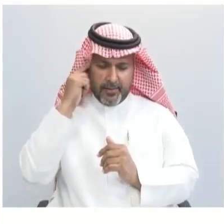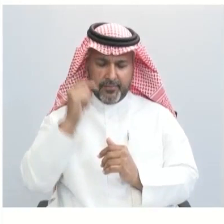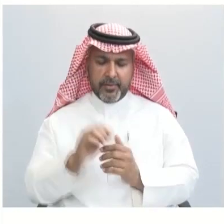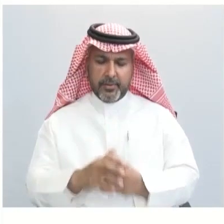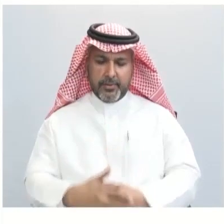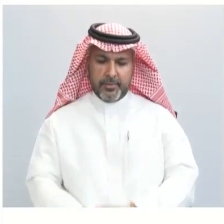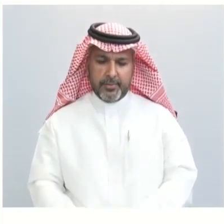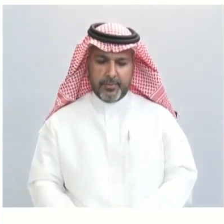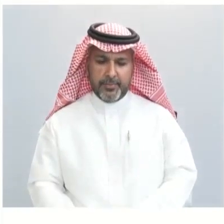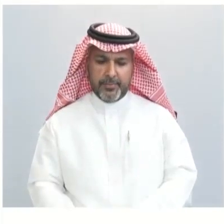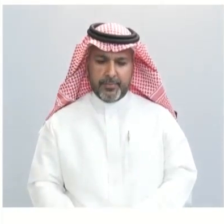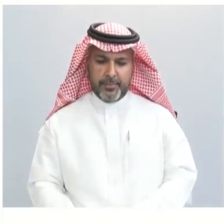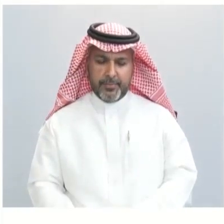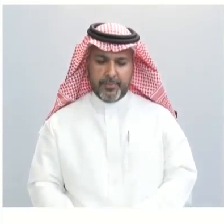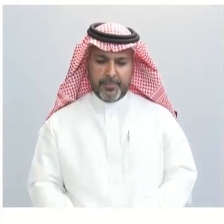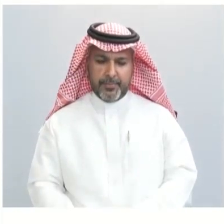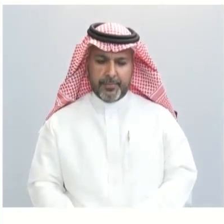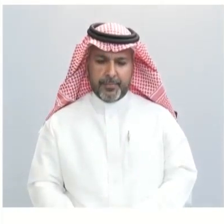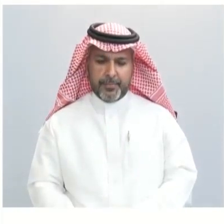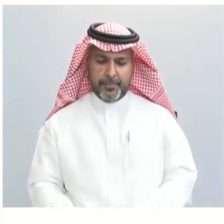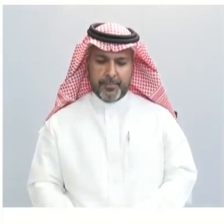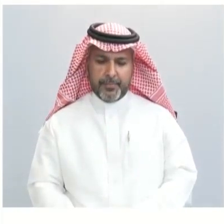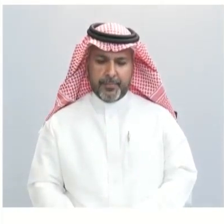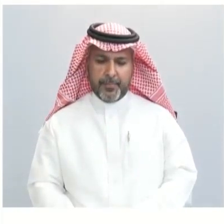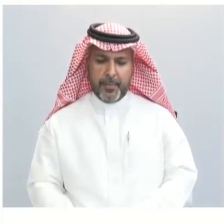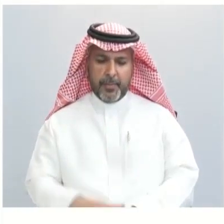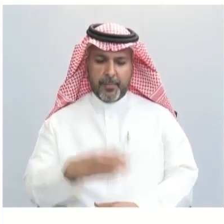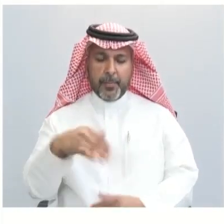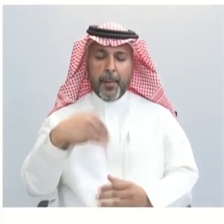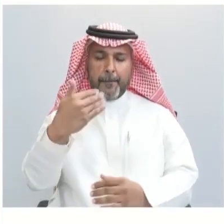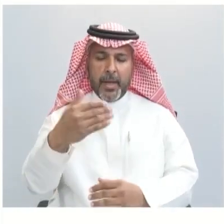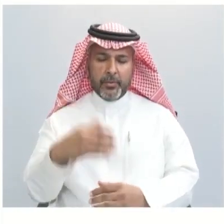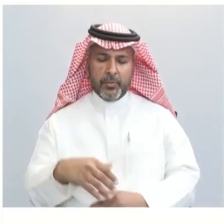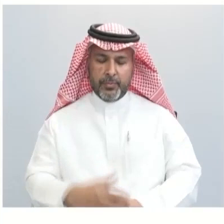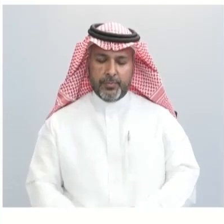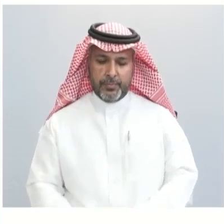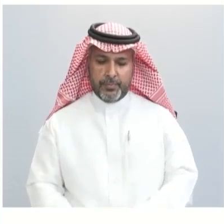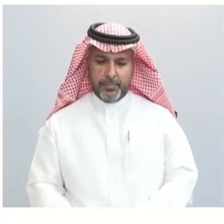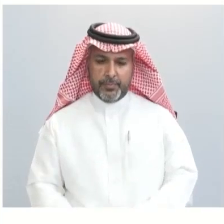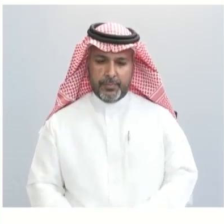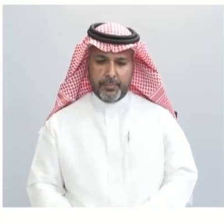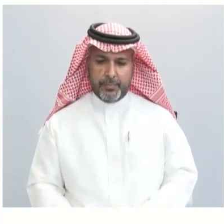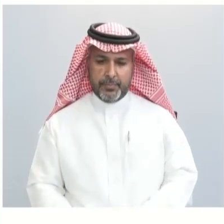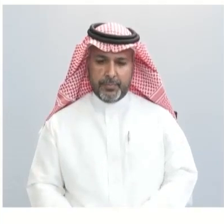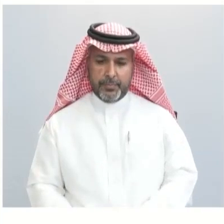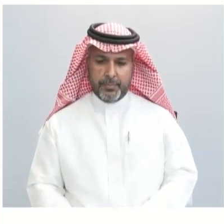والبوست كود. بعد ذلك الضغط على next.